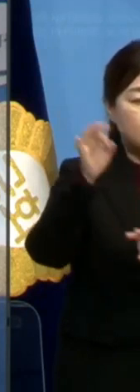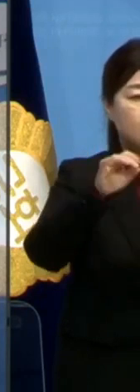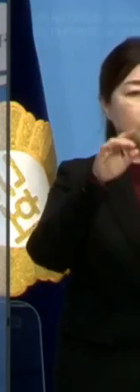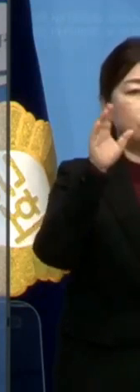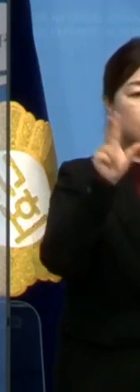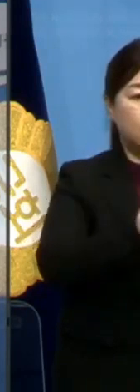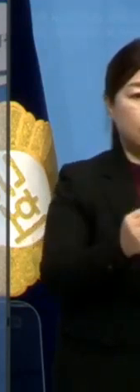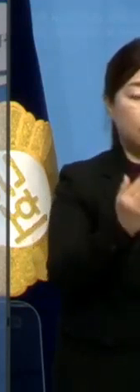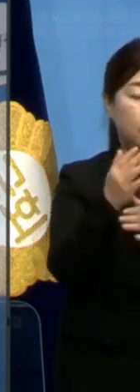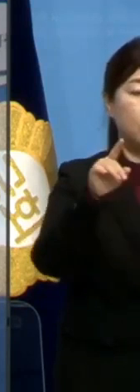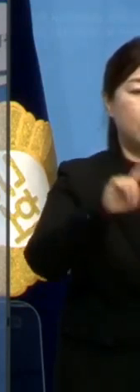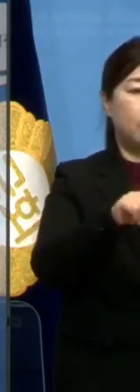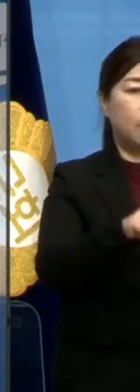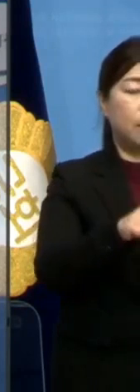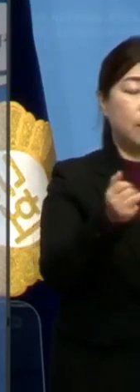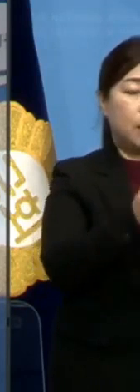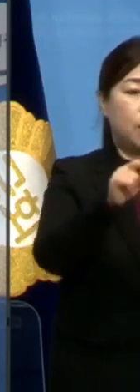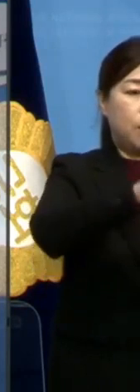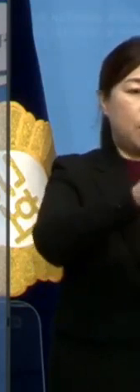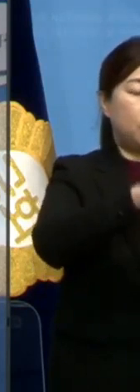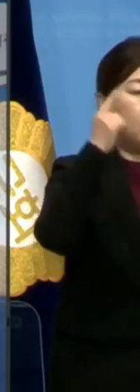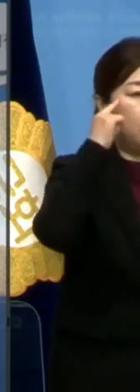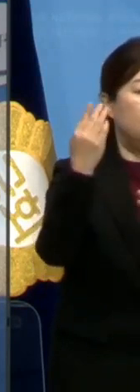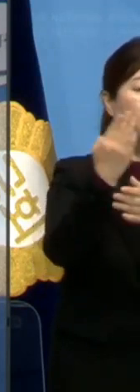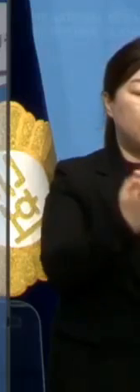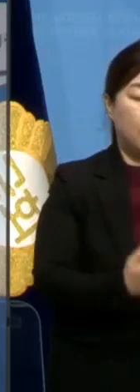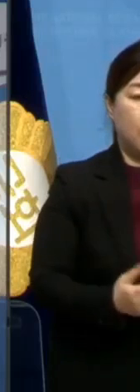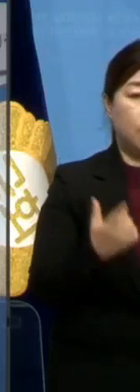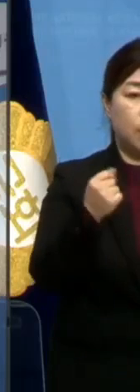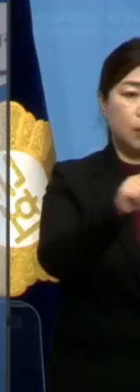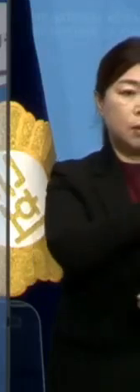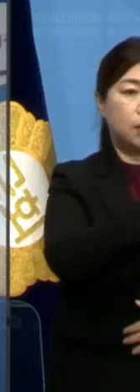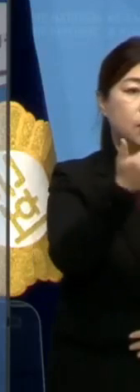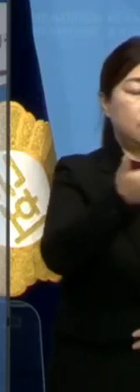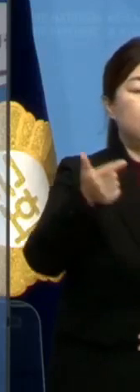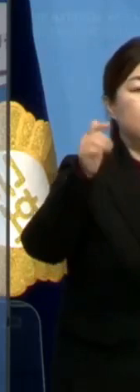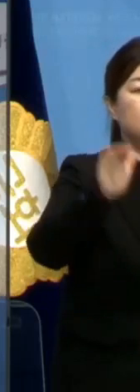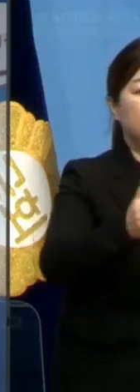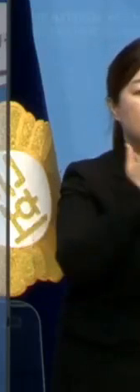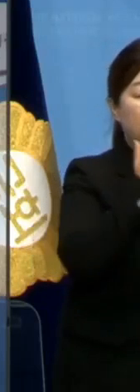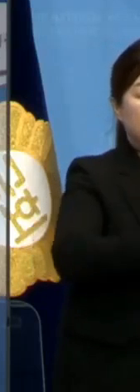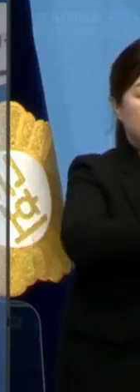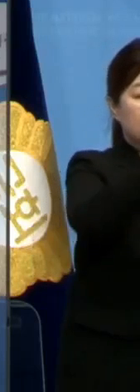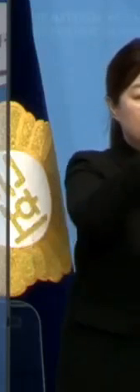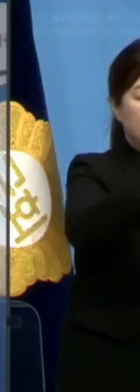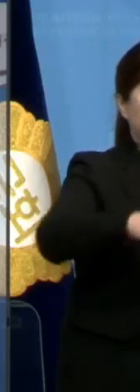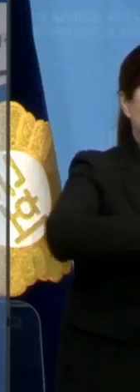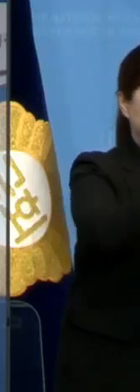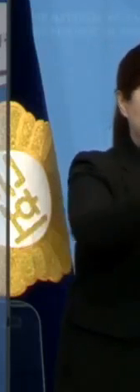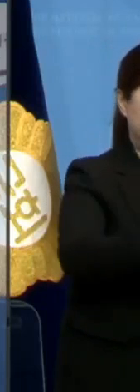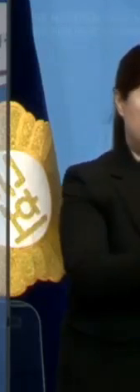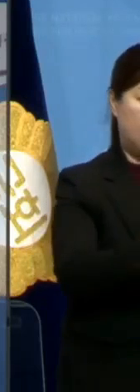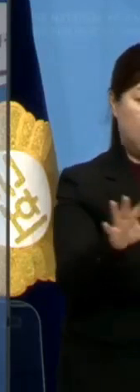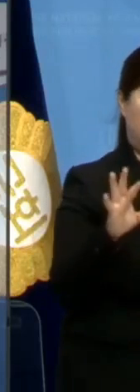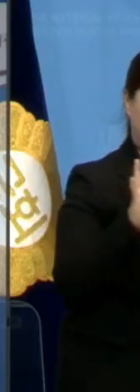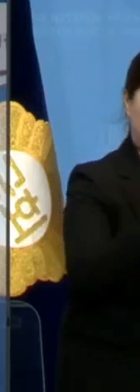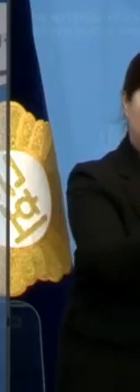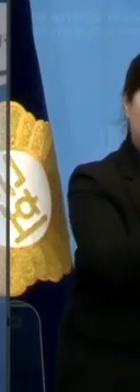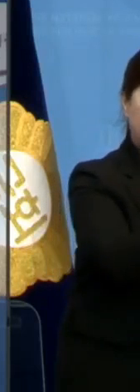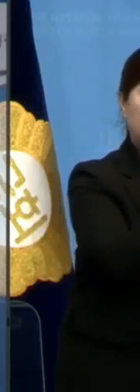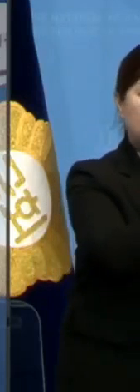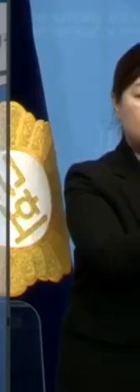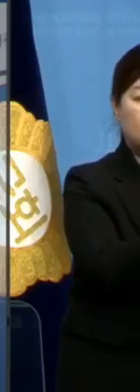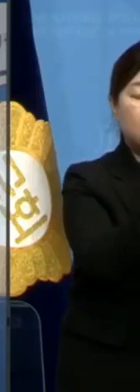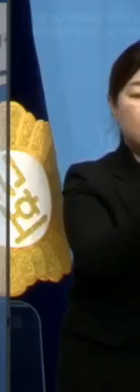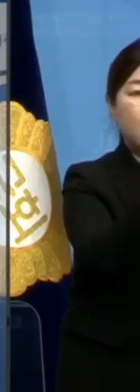위반이 가장 큰 이유이겠지만 서울시장 선거 분위기를 야당으로 견인하고 있는 후보가 안철수